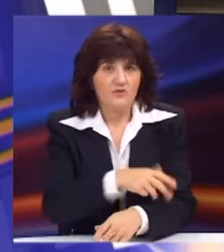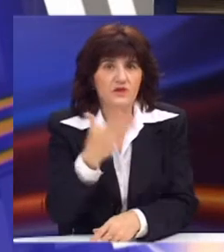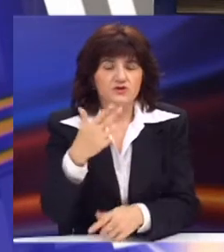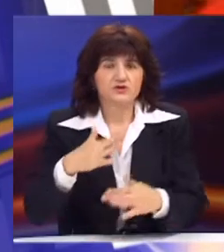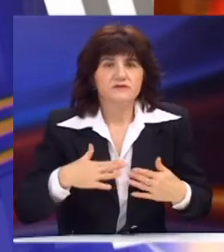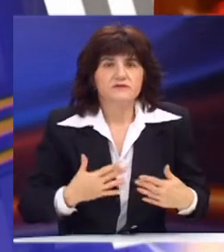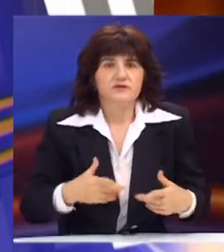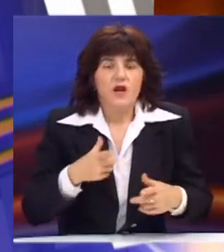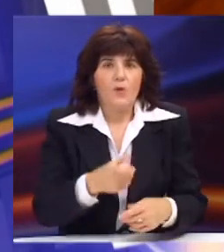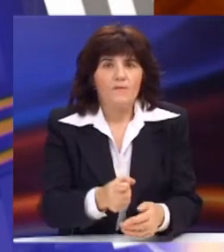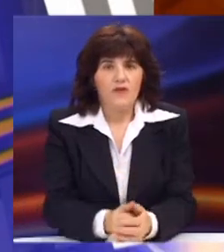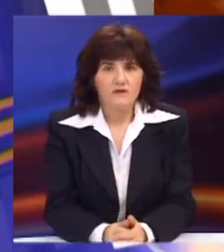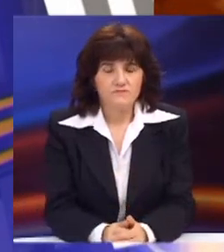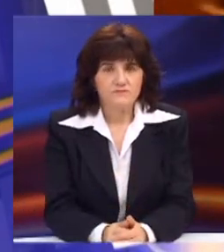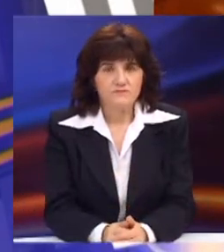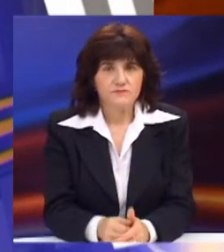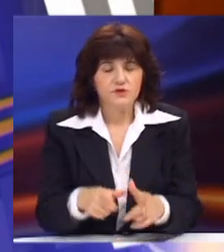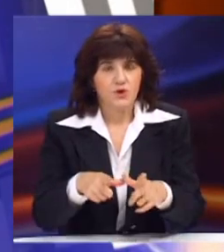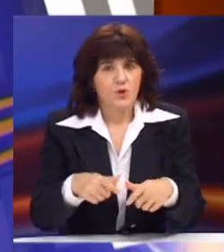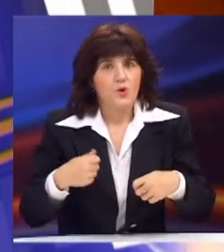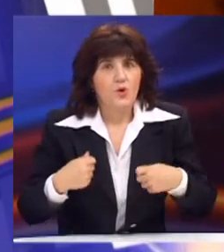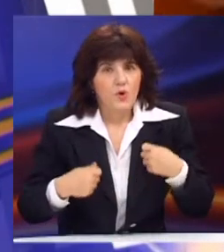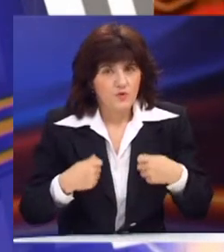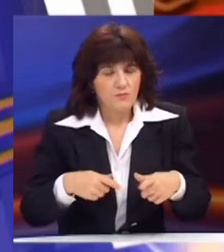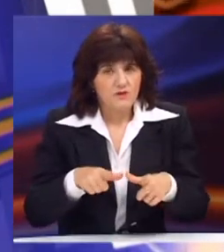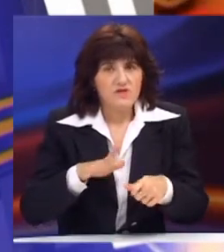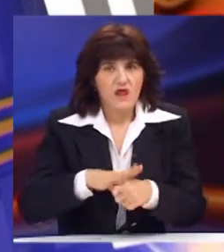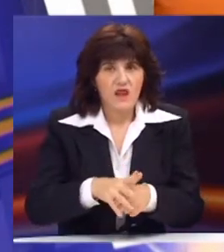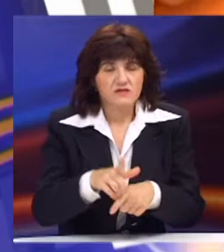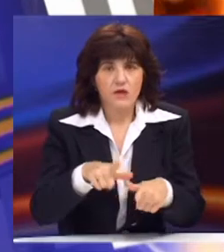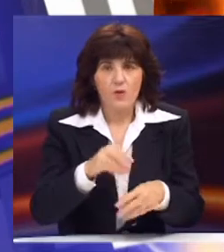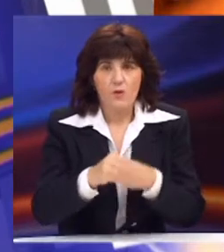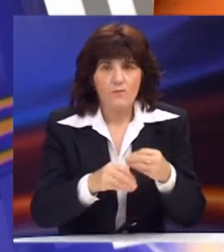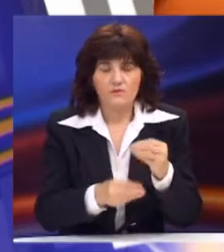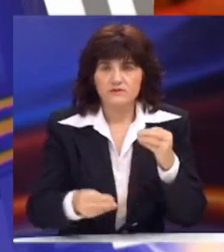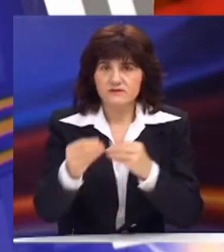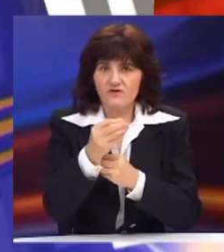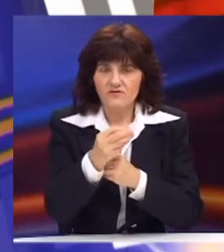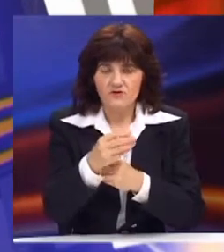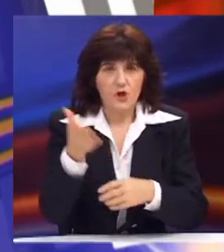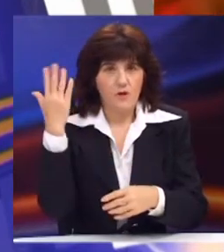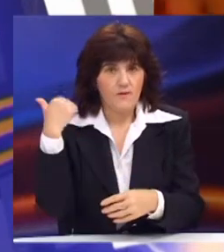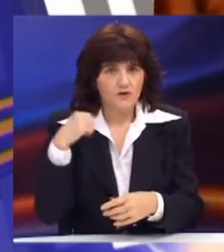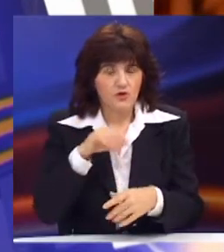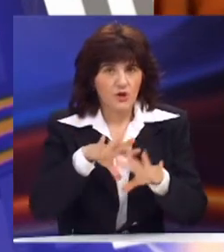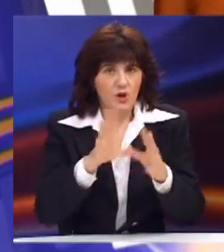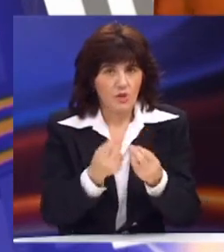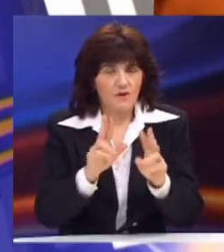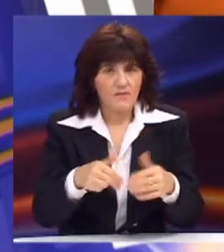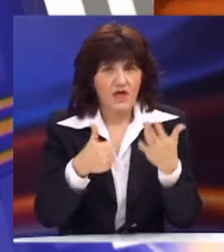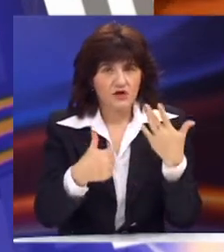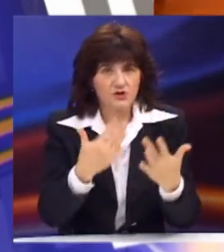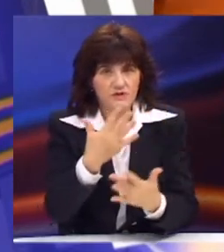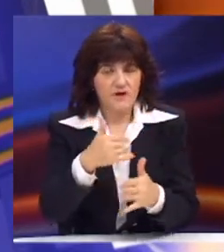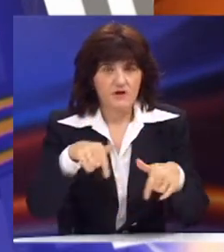40. U Subotici je nasilje u porodici u blagom porastu. Prošle godine bilo je 65 slučajeva